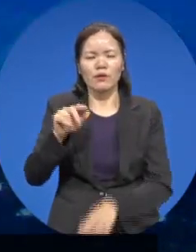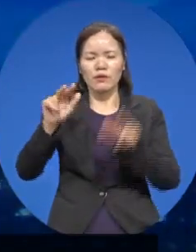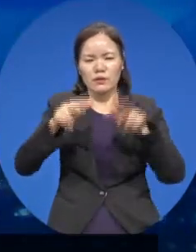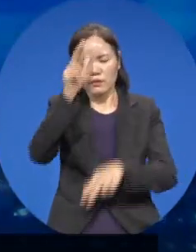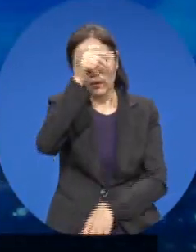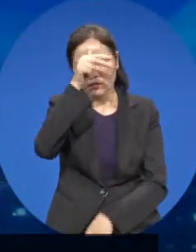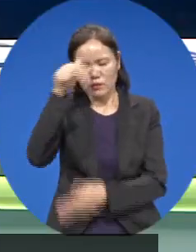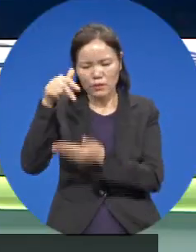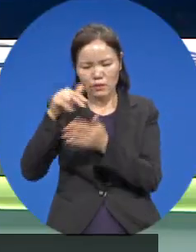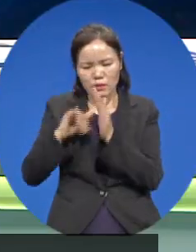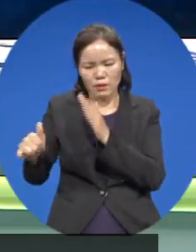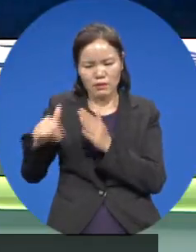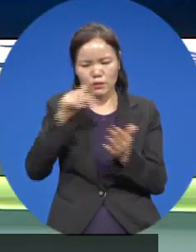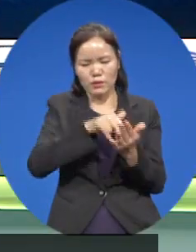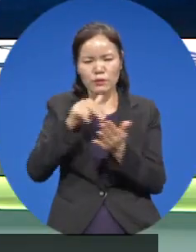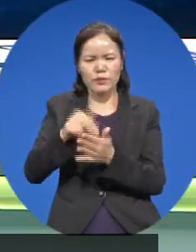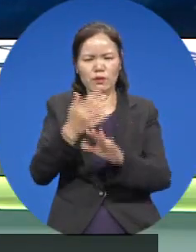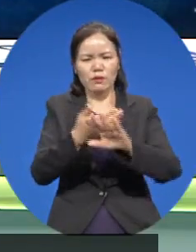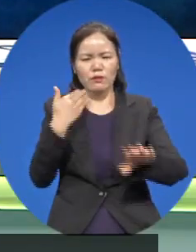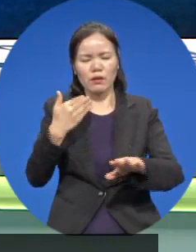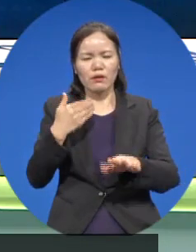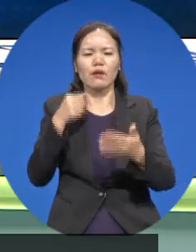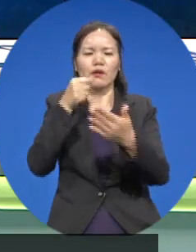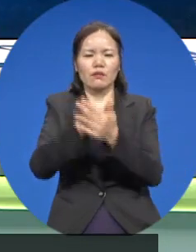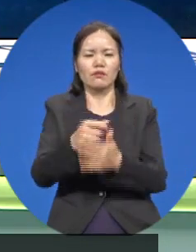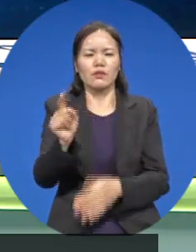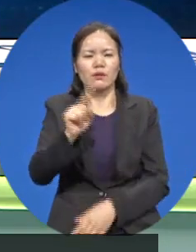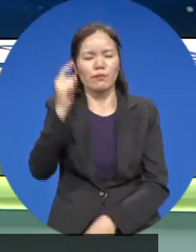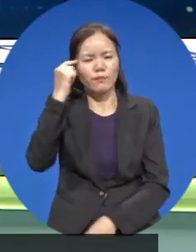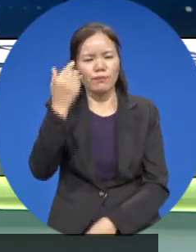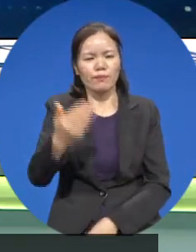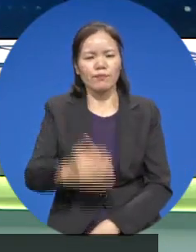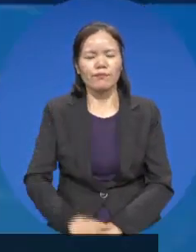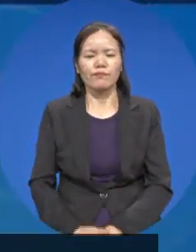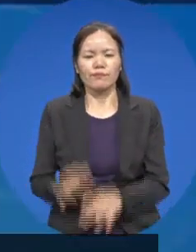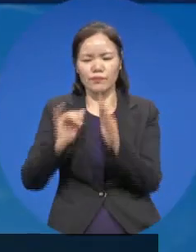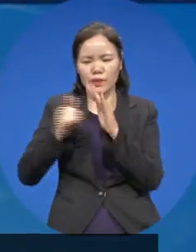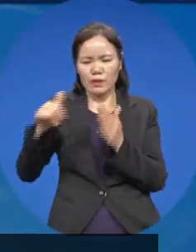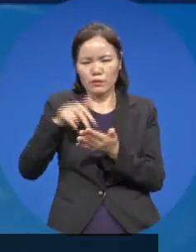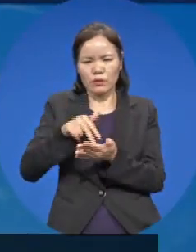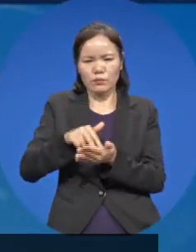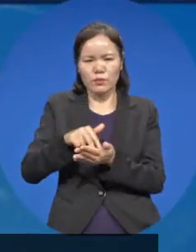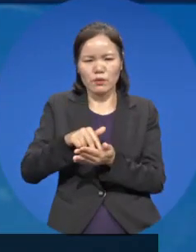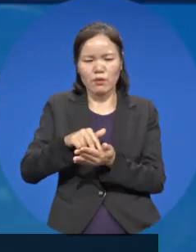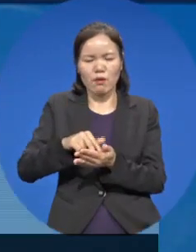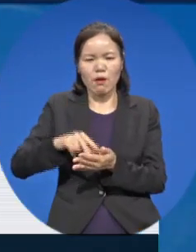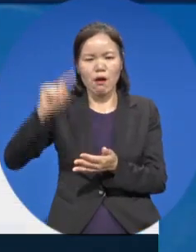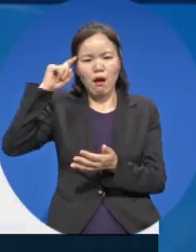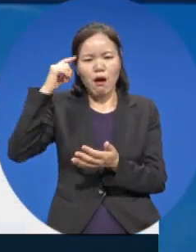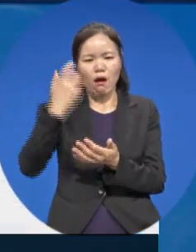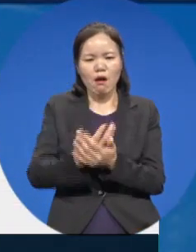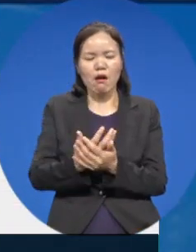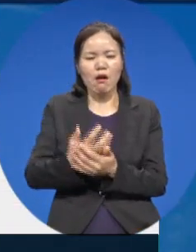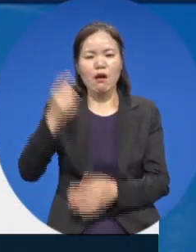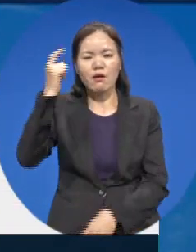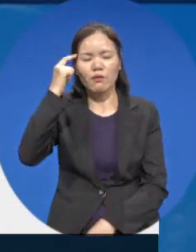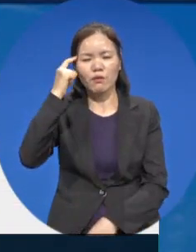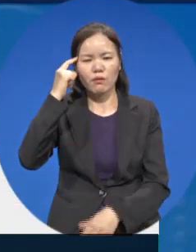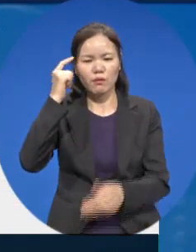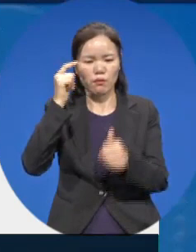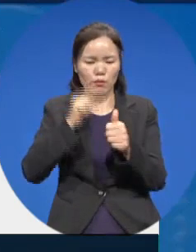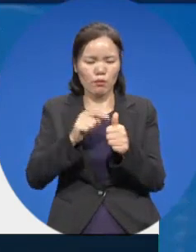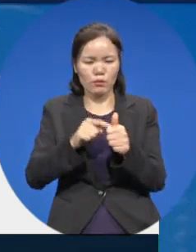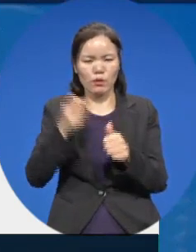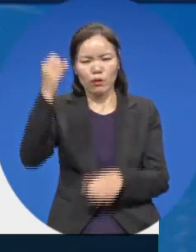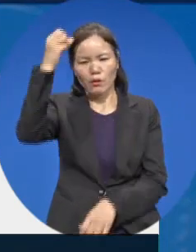유족에 엇갈리고 있는 건데 어떻게 결혼이 하게 될까요 사실 이유 가족 입장에서는 청천벽력 이 줘 왜 그러냐면 이 학생이 있고 다